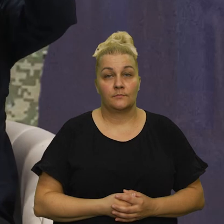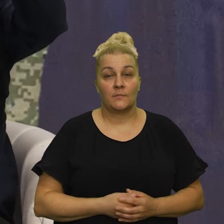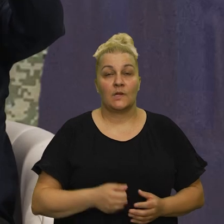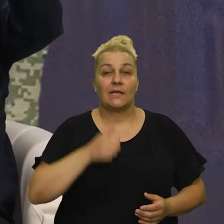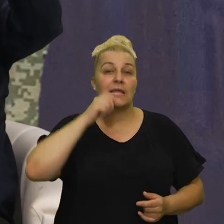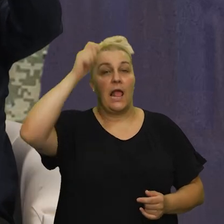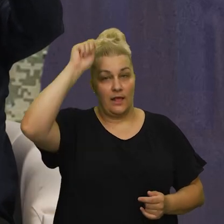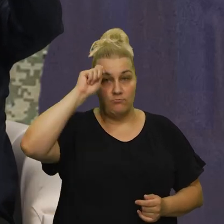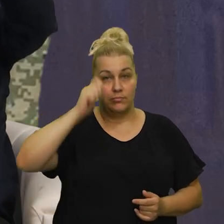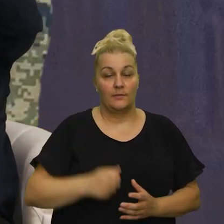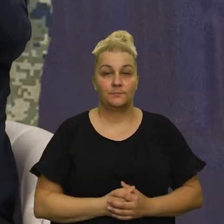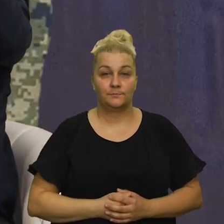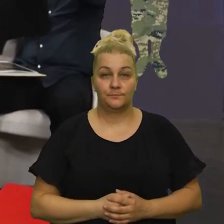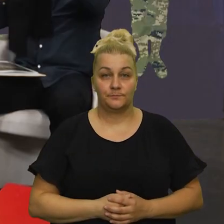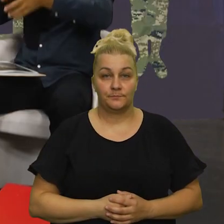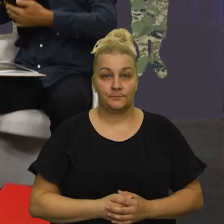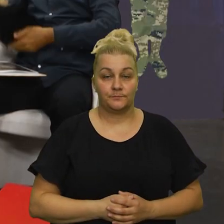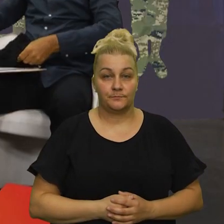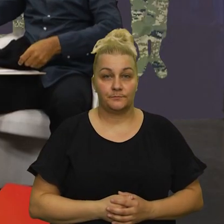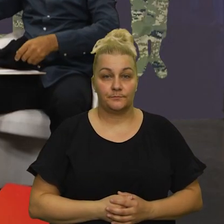I kapa.